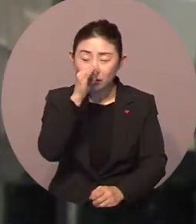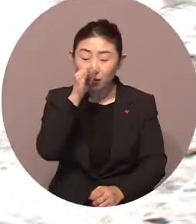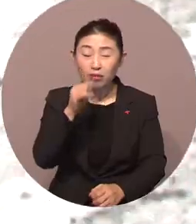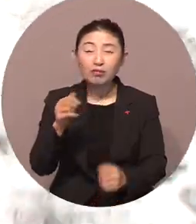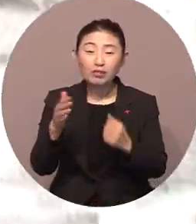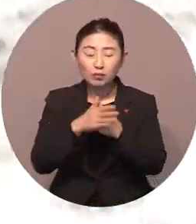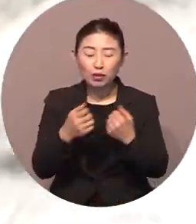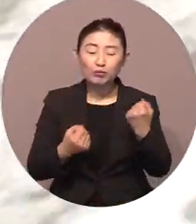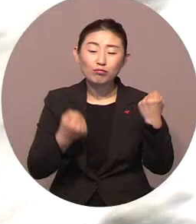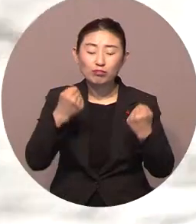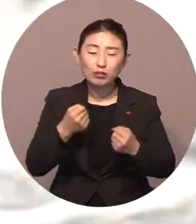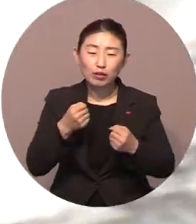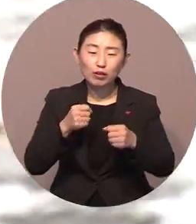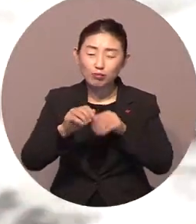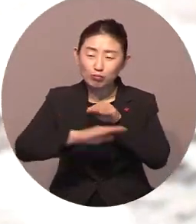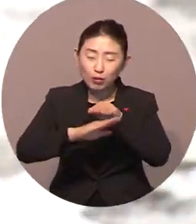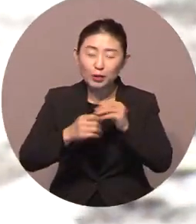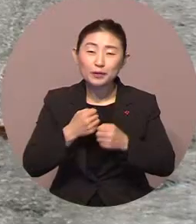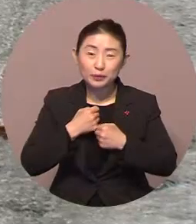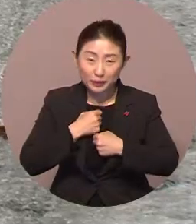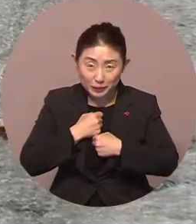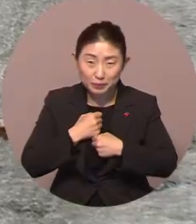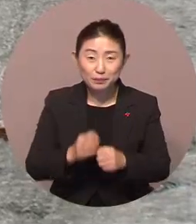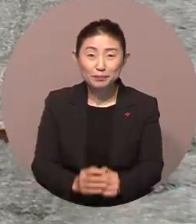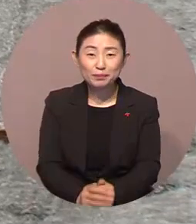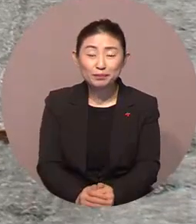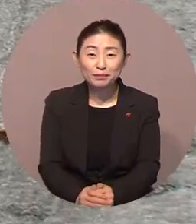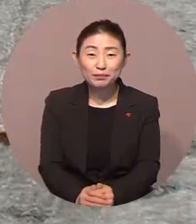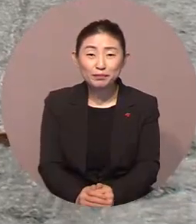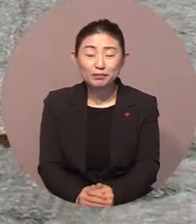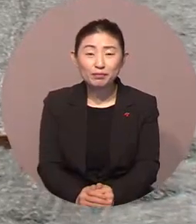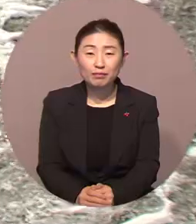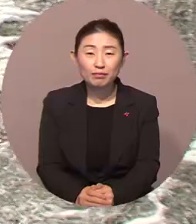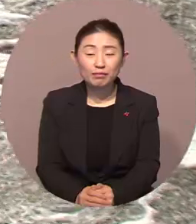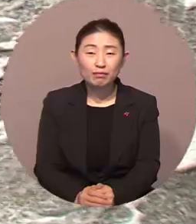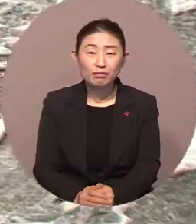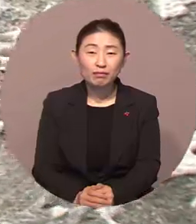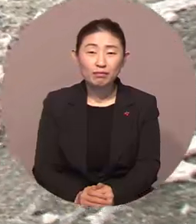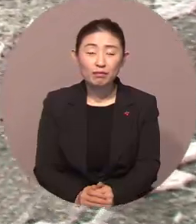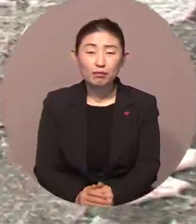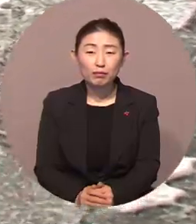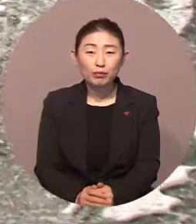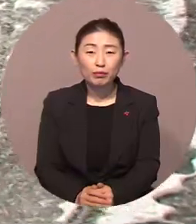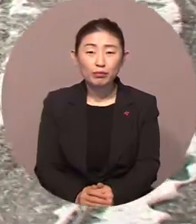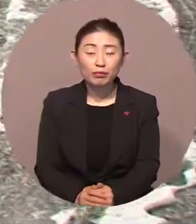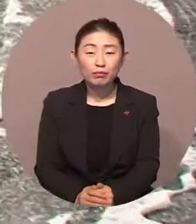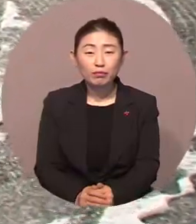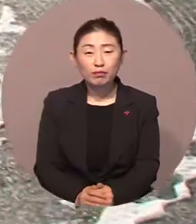빙판길이 생길 수 있어 교통안전에 주의가 필요합니다. MBC 뉴스 김광현입니다.